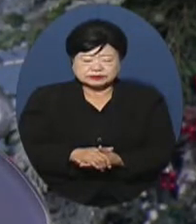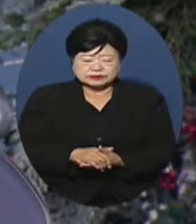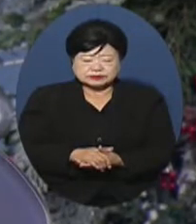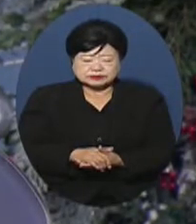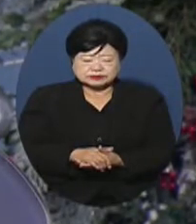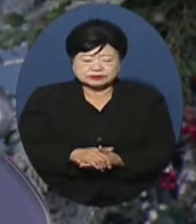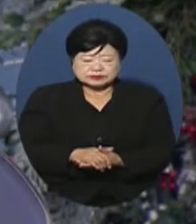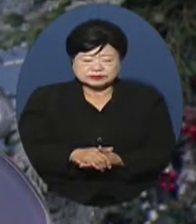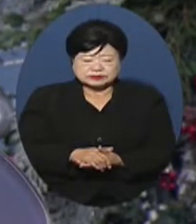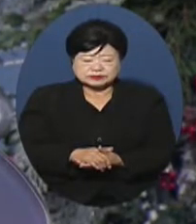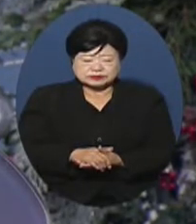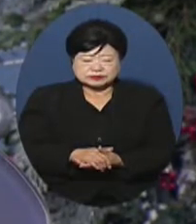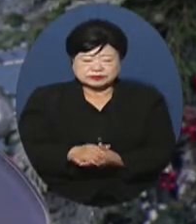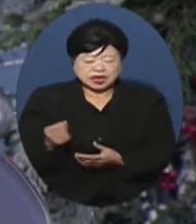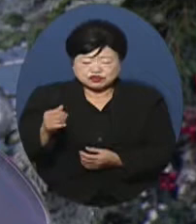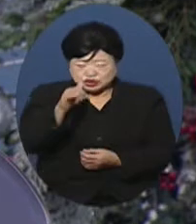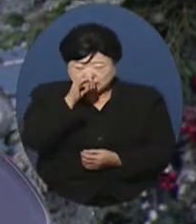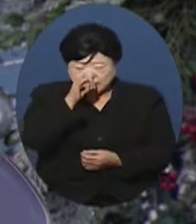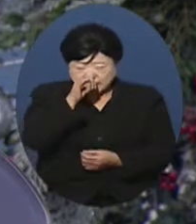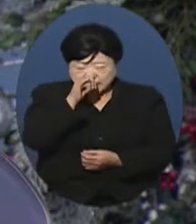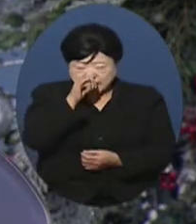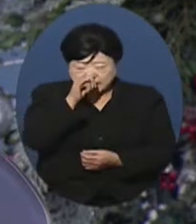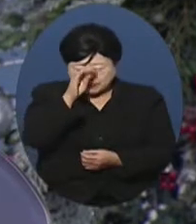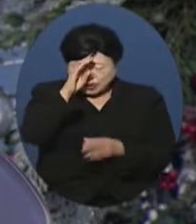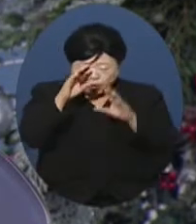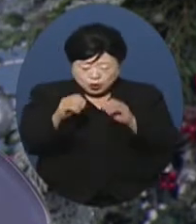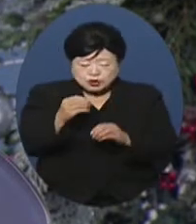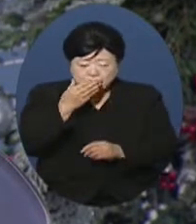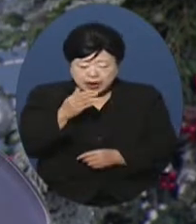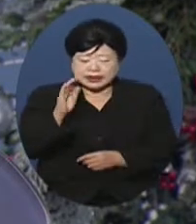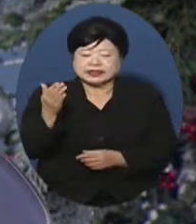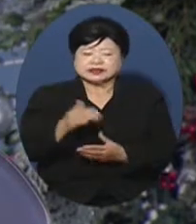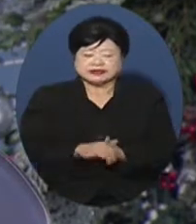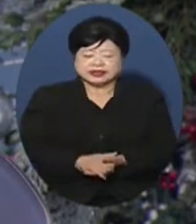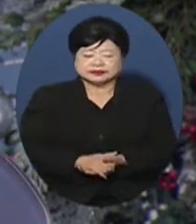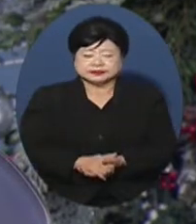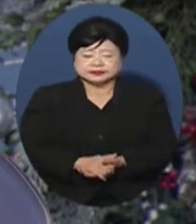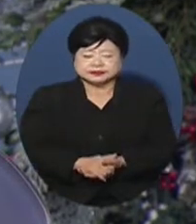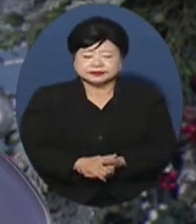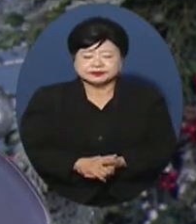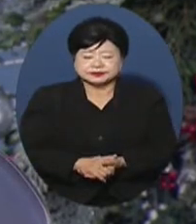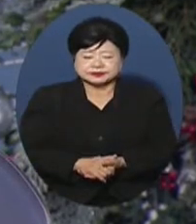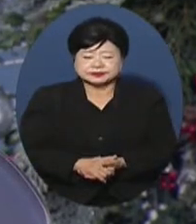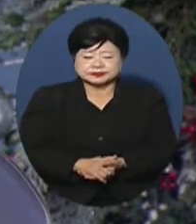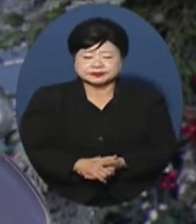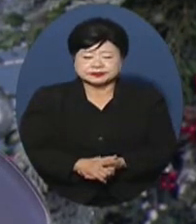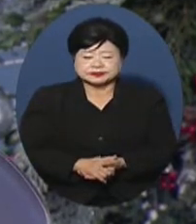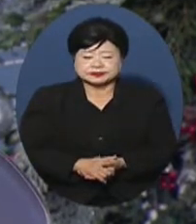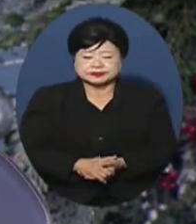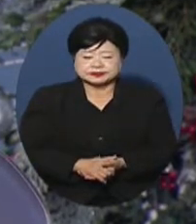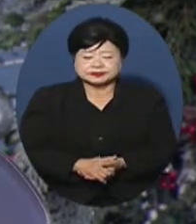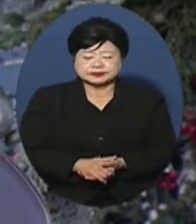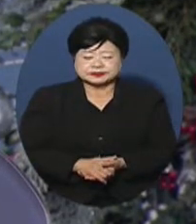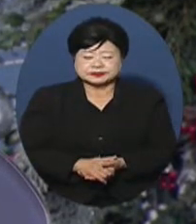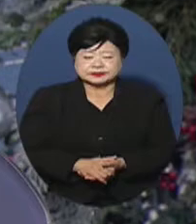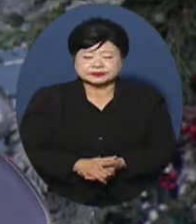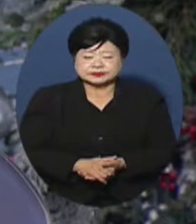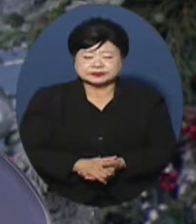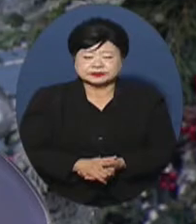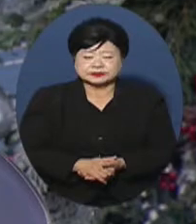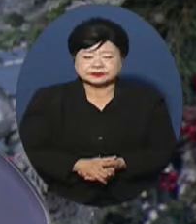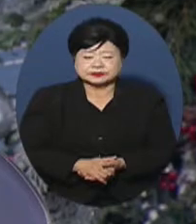돼요 20,600 말하면 내 하십니다 마시면 되요 흉강 하면